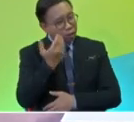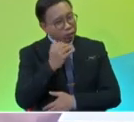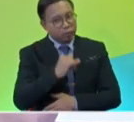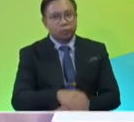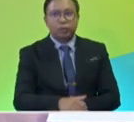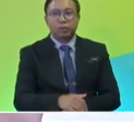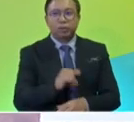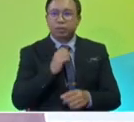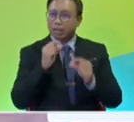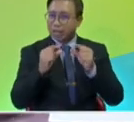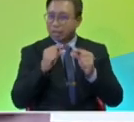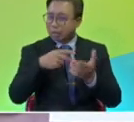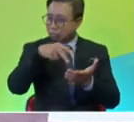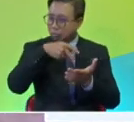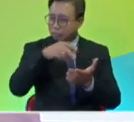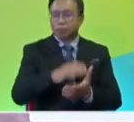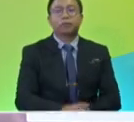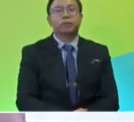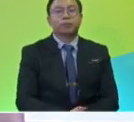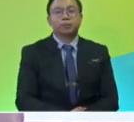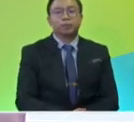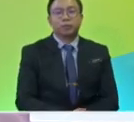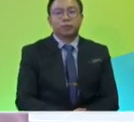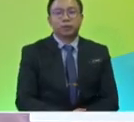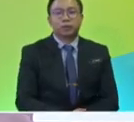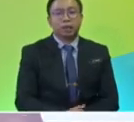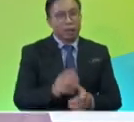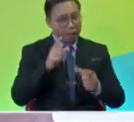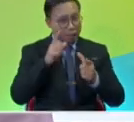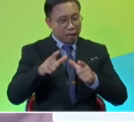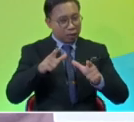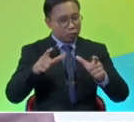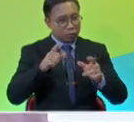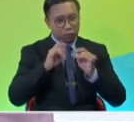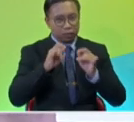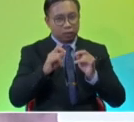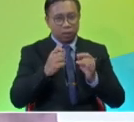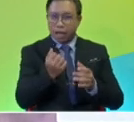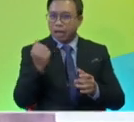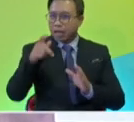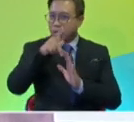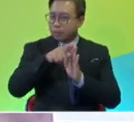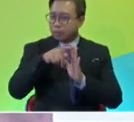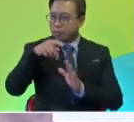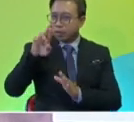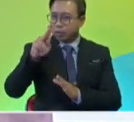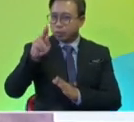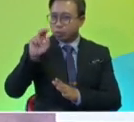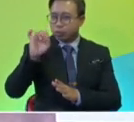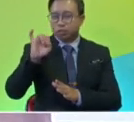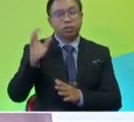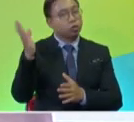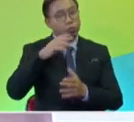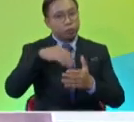gerakari tadi habis tu ku tiktok alat perkusi nak tahu banyak lagi alat perkusi Nak Tahu Cikgu